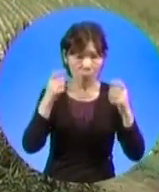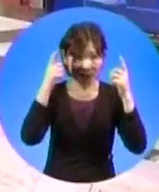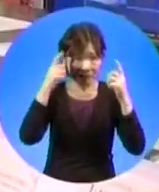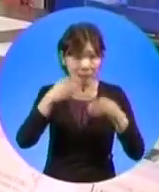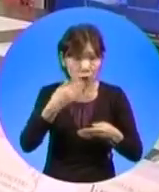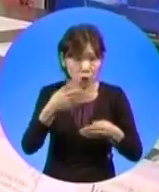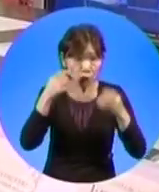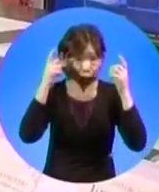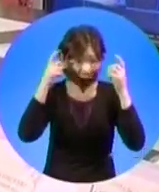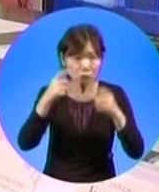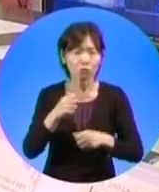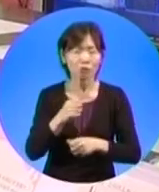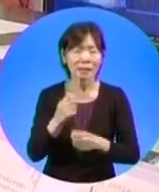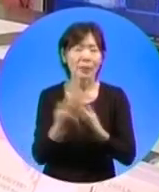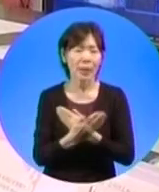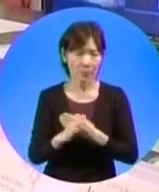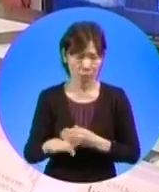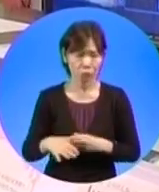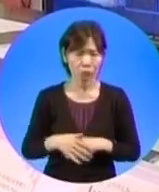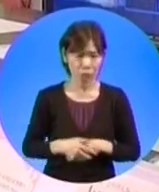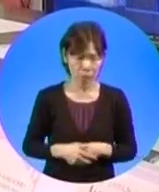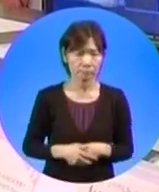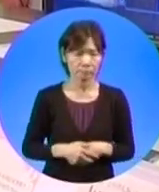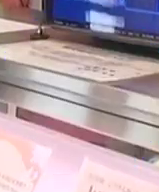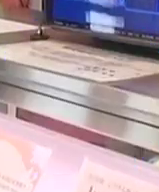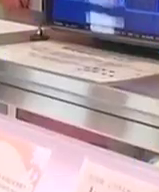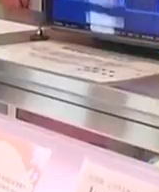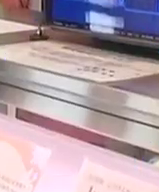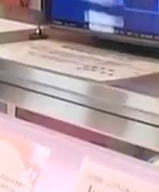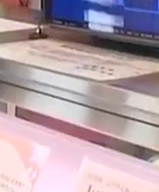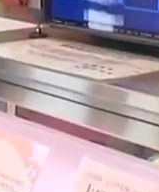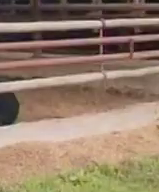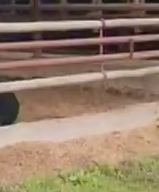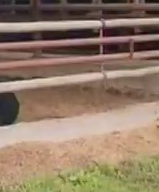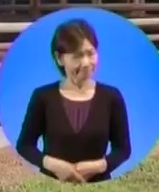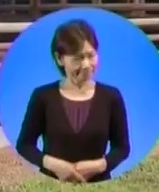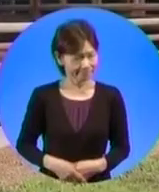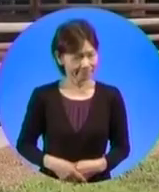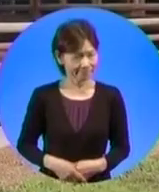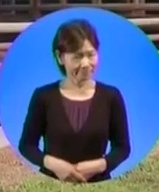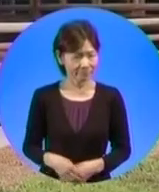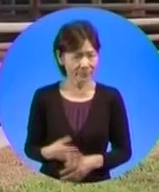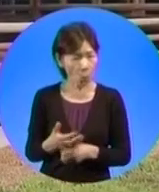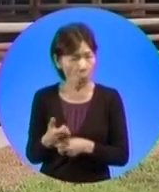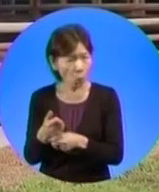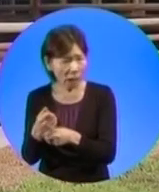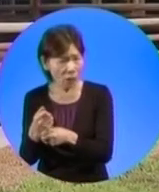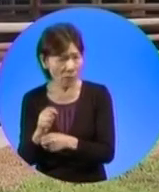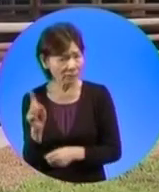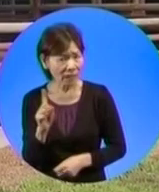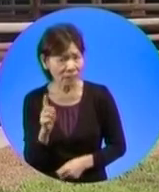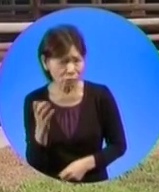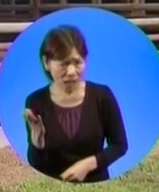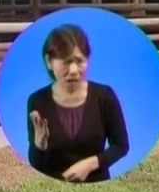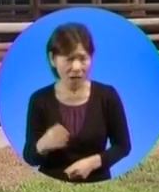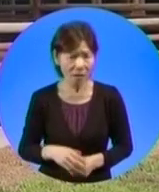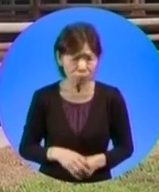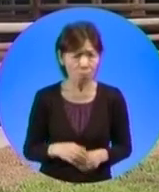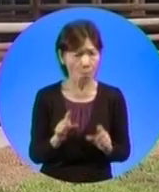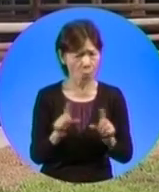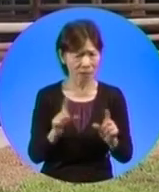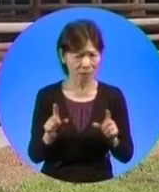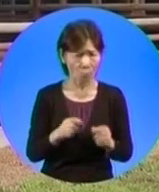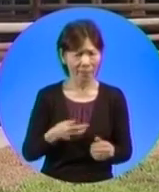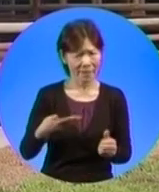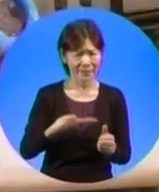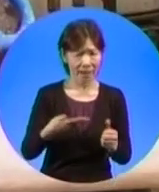扱ってます。はい、今は肥育で肉牛になってますけども、 うん、こだわりっていうのもあるんですか？ はい、もちろん餌